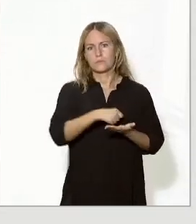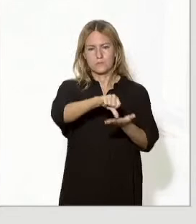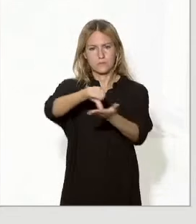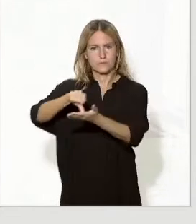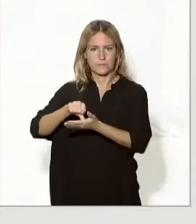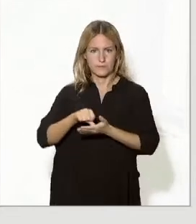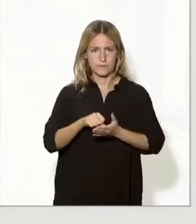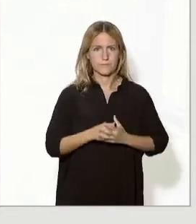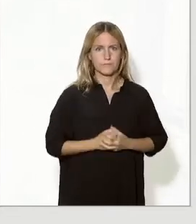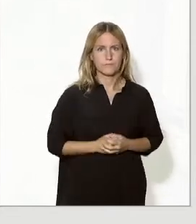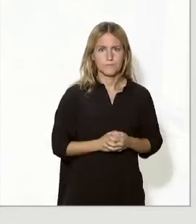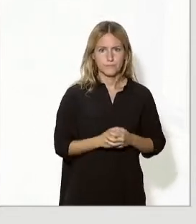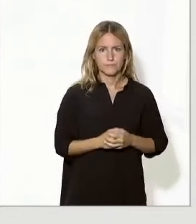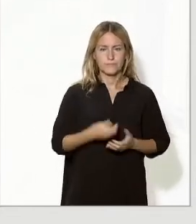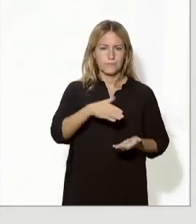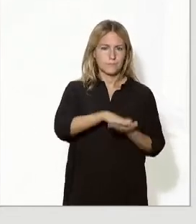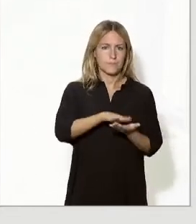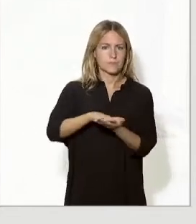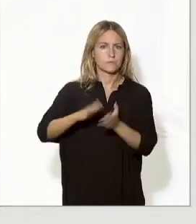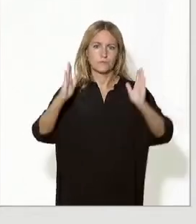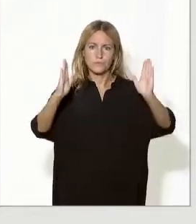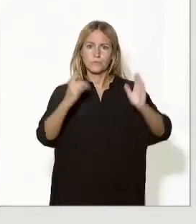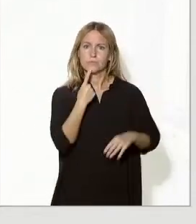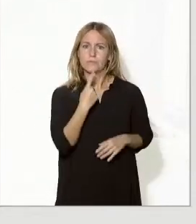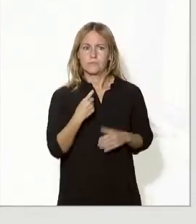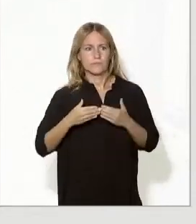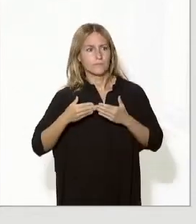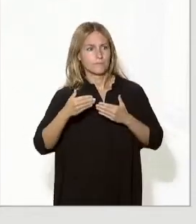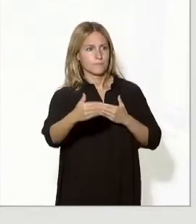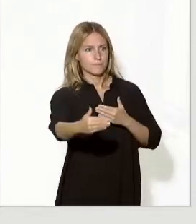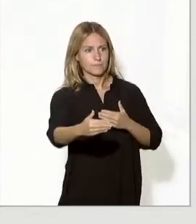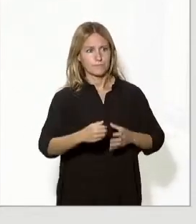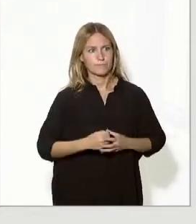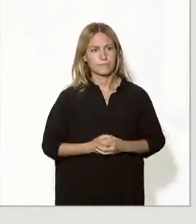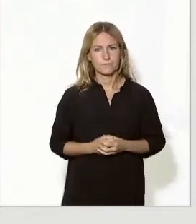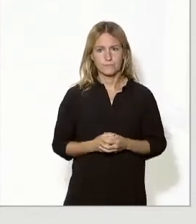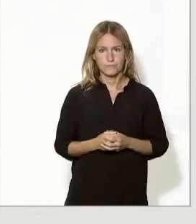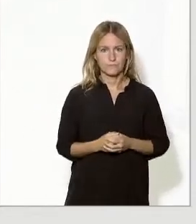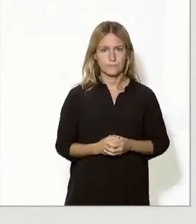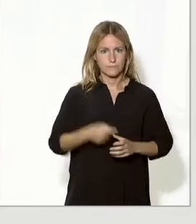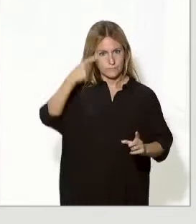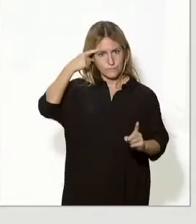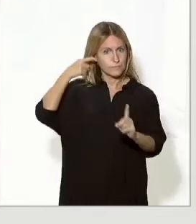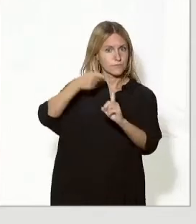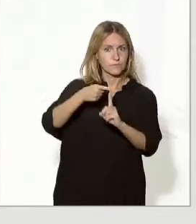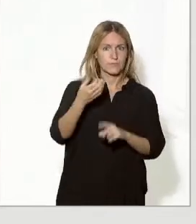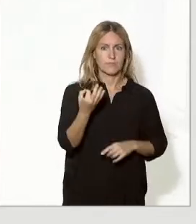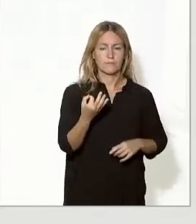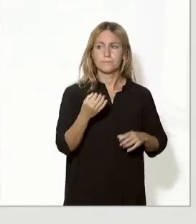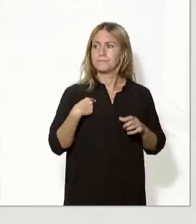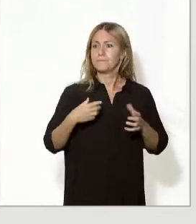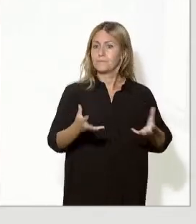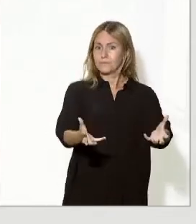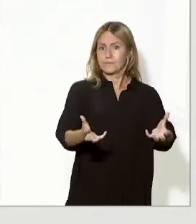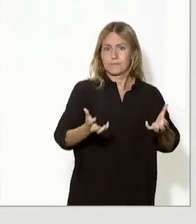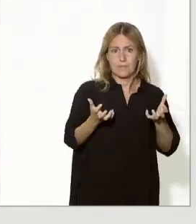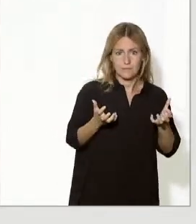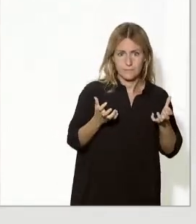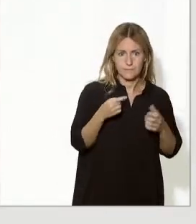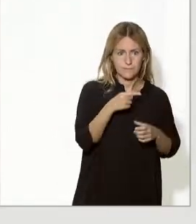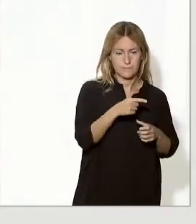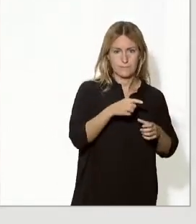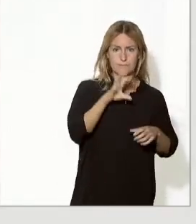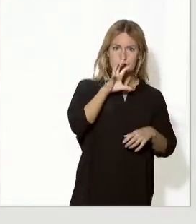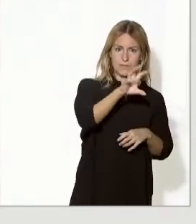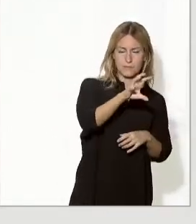ciutadania, en els mesos difícils que venen. Es tracta que qui guanyi sigui